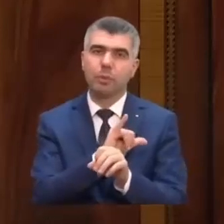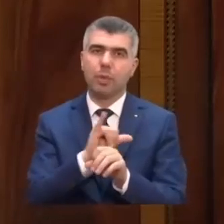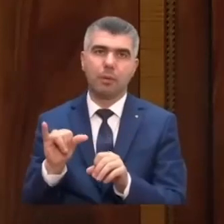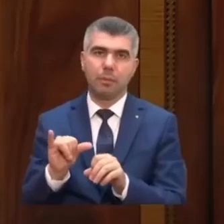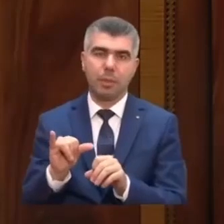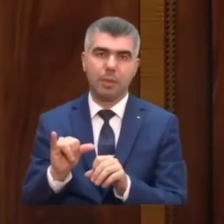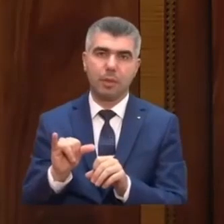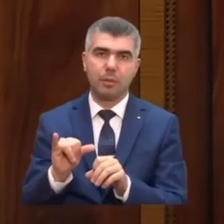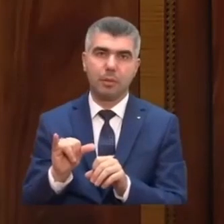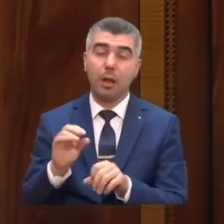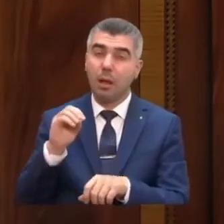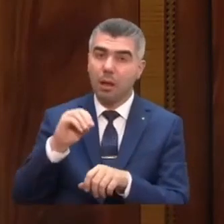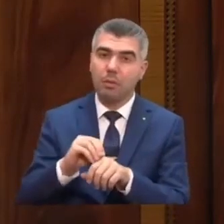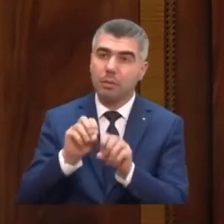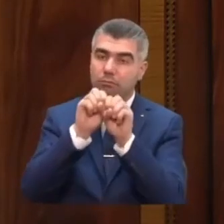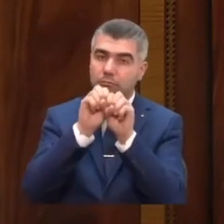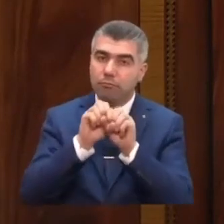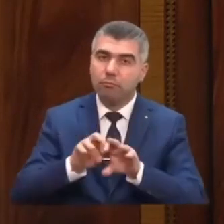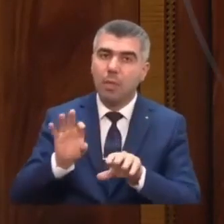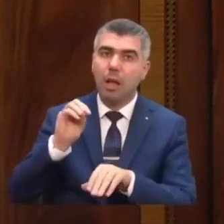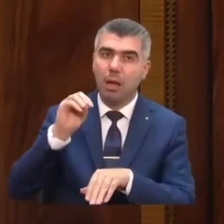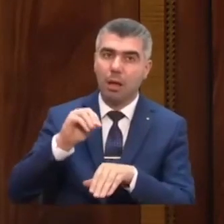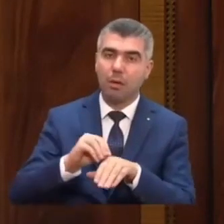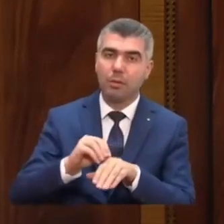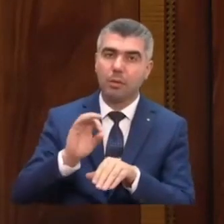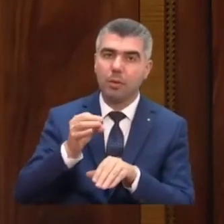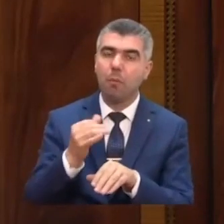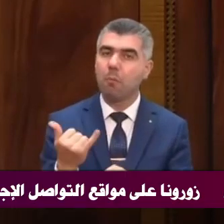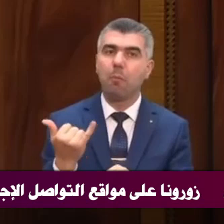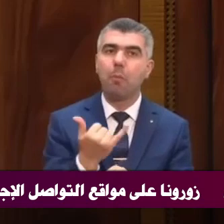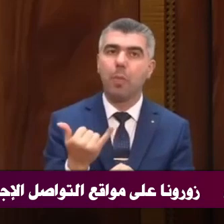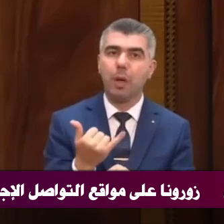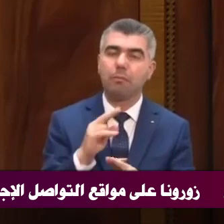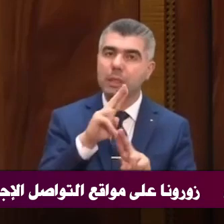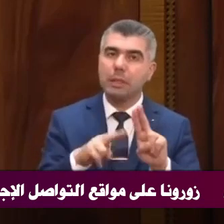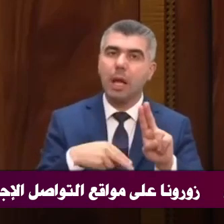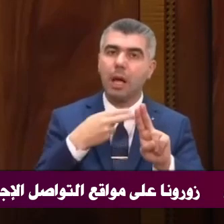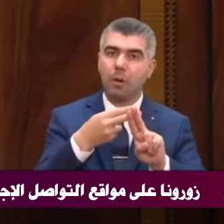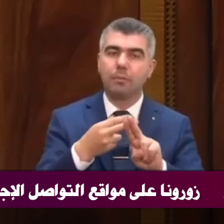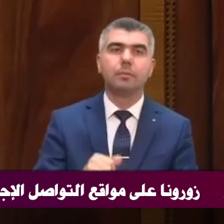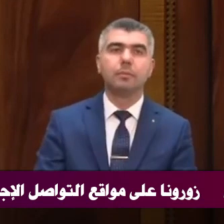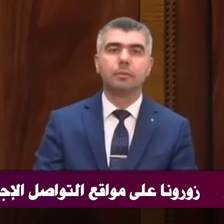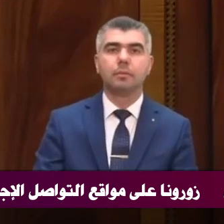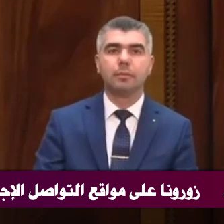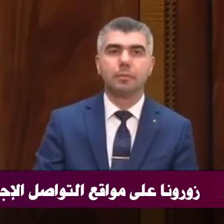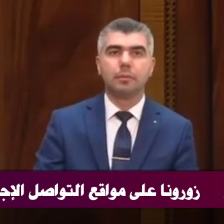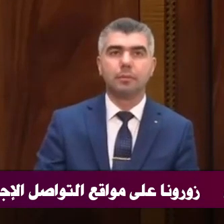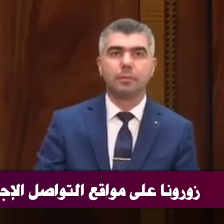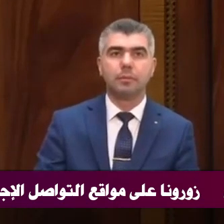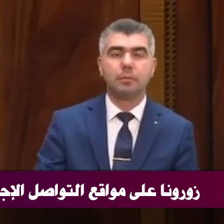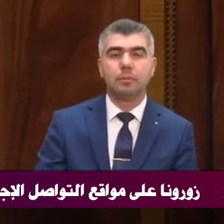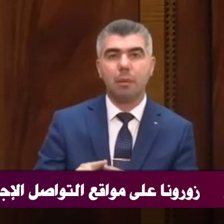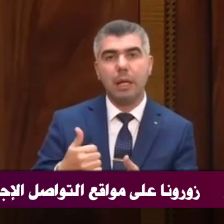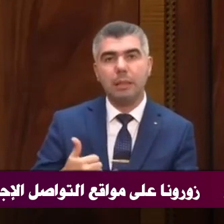هناك إشاعات أخرى، أستغل هذه الفرصة لتفنيدها، المرتبطة